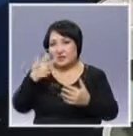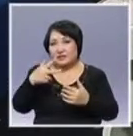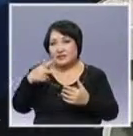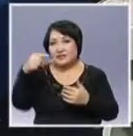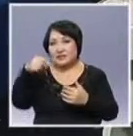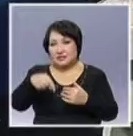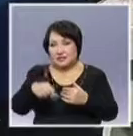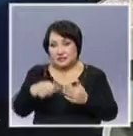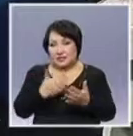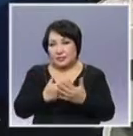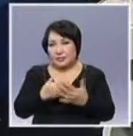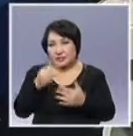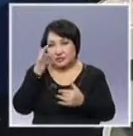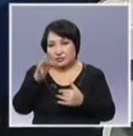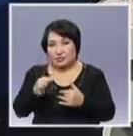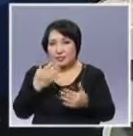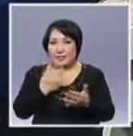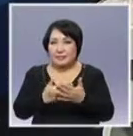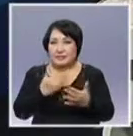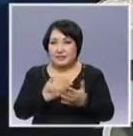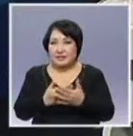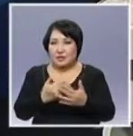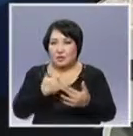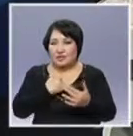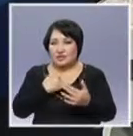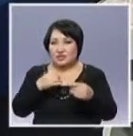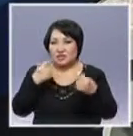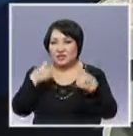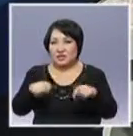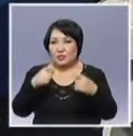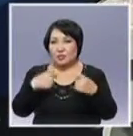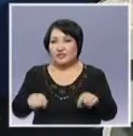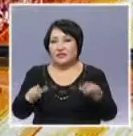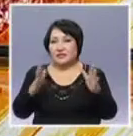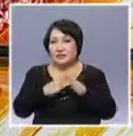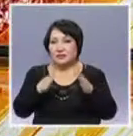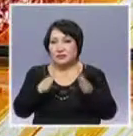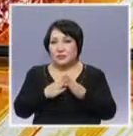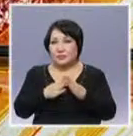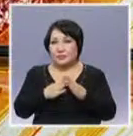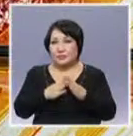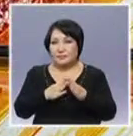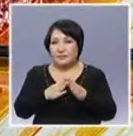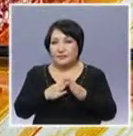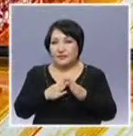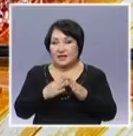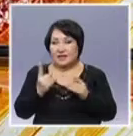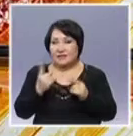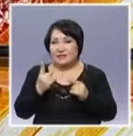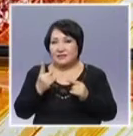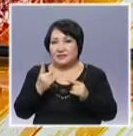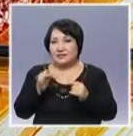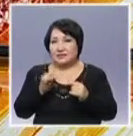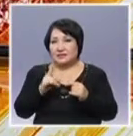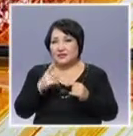у нас вот из-за того, что вот торговый дом почему-то у меня в голове записался. Один из торговых